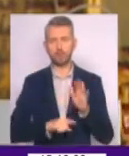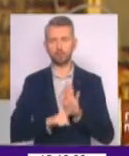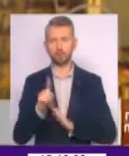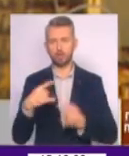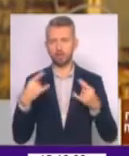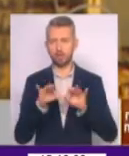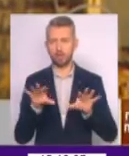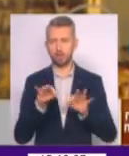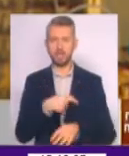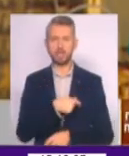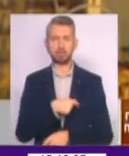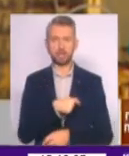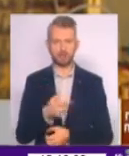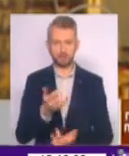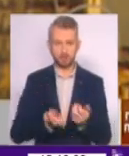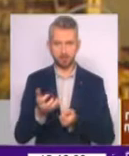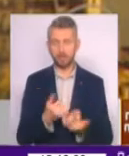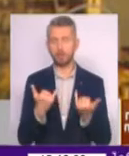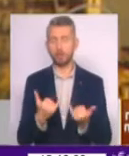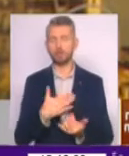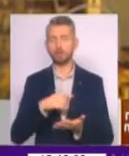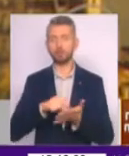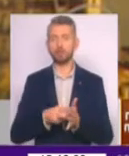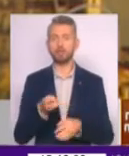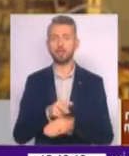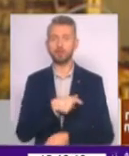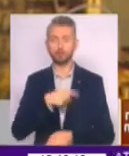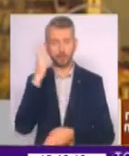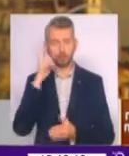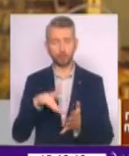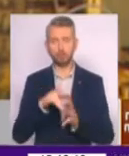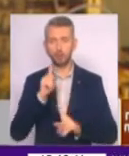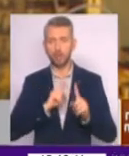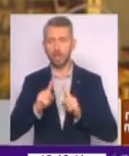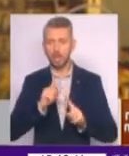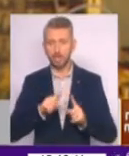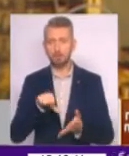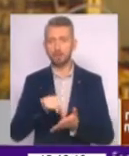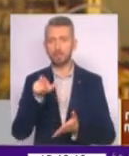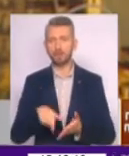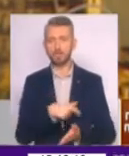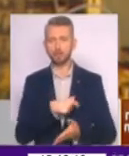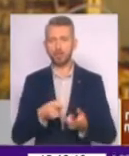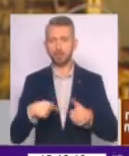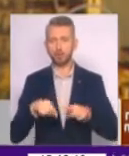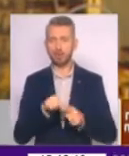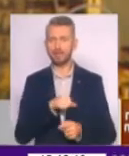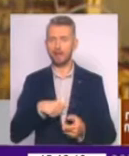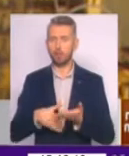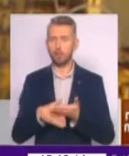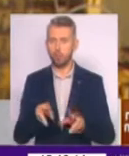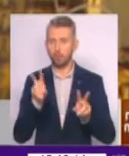ефір депутатської приймальні. Сьогодні до нашої студії завітав депутат Київської міської ради, представник депутатської фракції «Самопоміч»